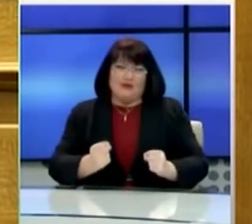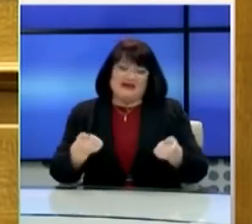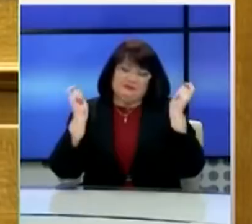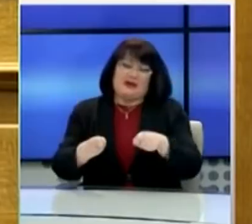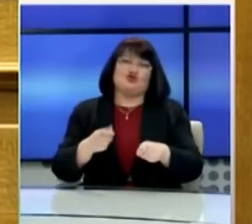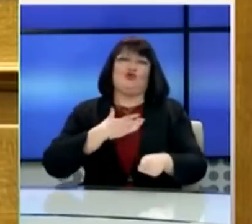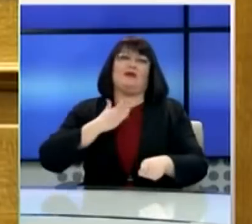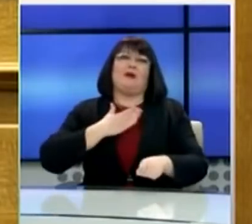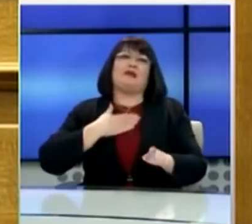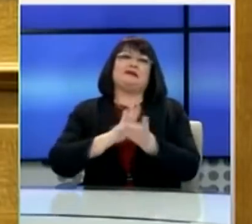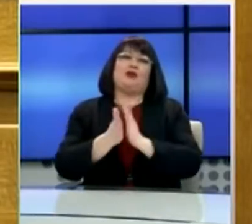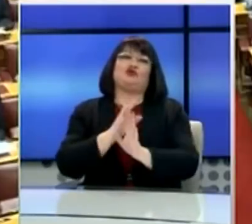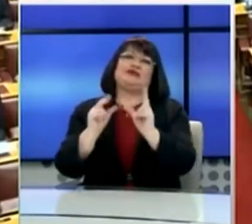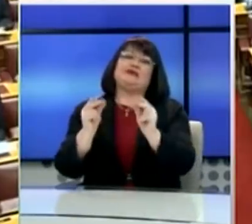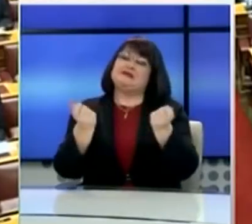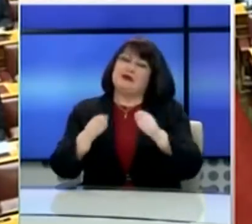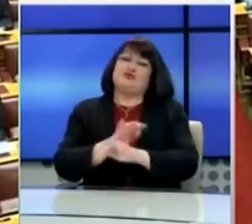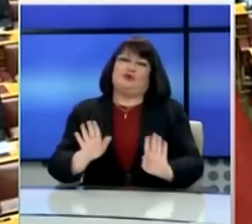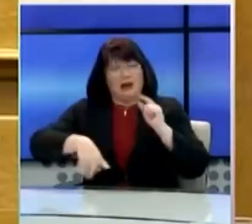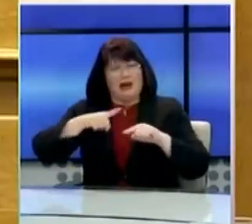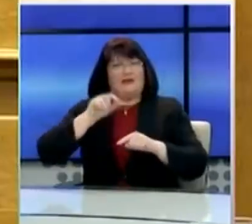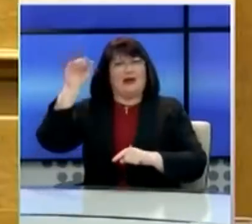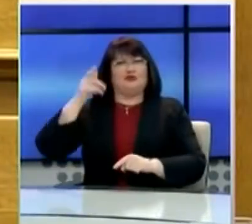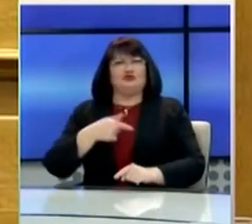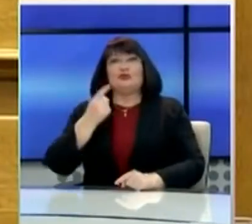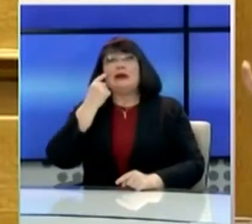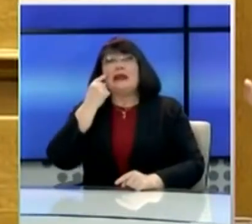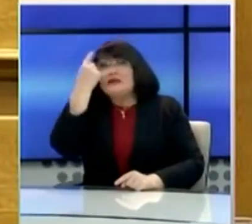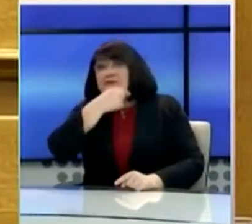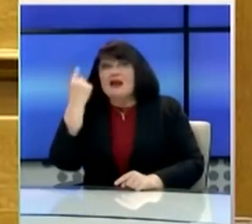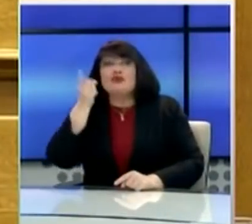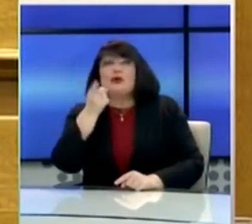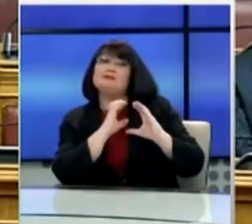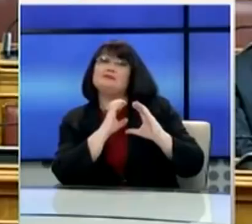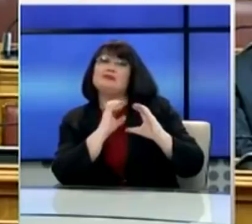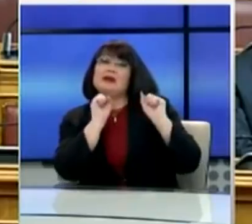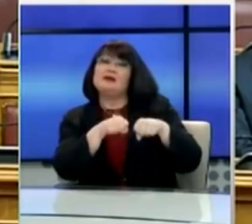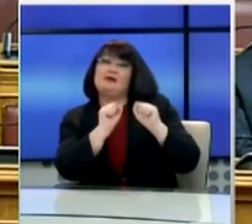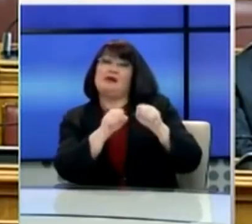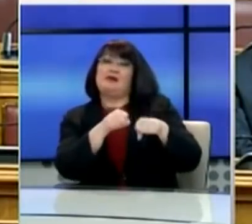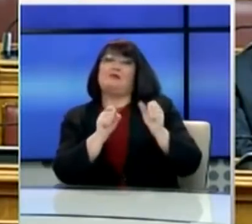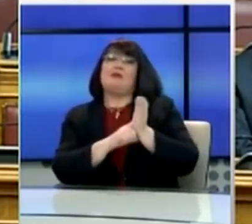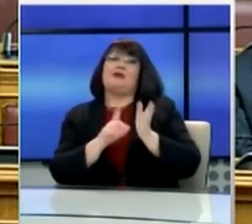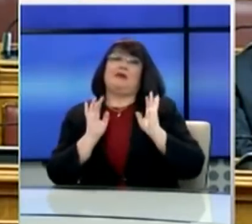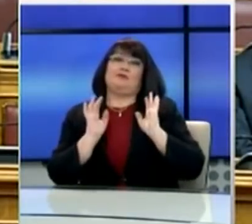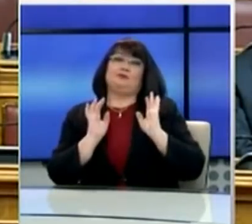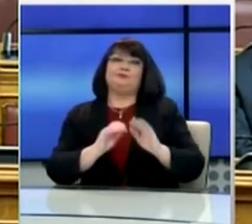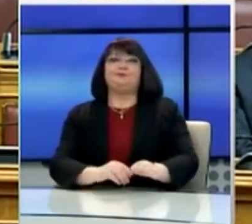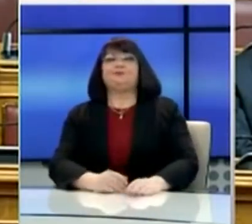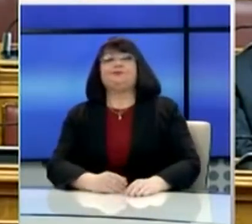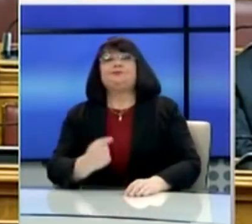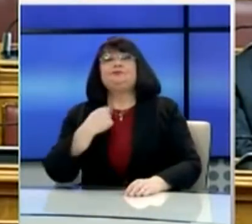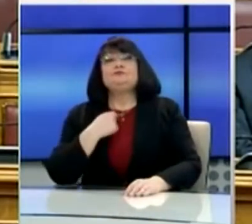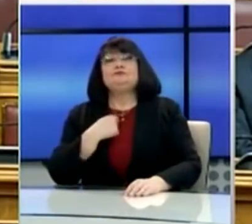της χώρας. Να κάνετε μια κάποια αυτοκριτική. Εκείνη την εποχή στο άκουσμα,